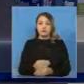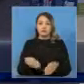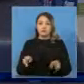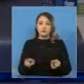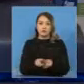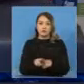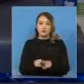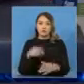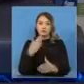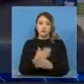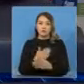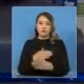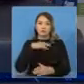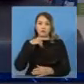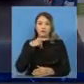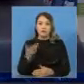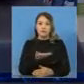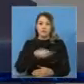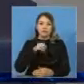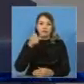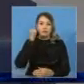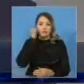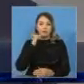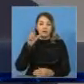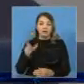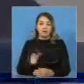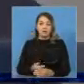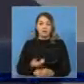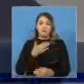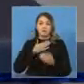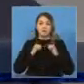кажется, немножко внимания для пожилых. Конечно, приятно. Спасибо всем.